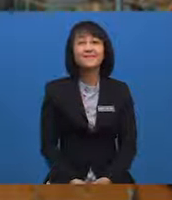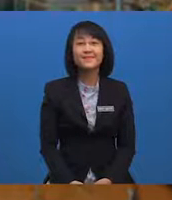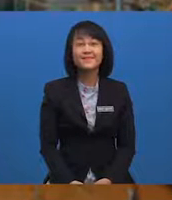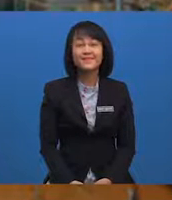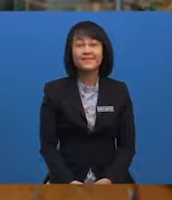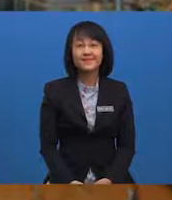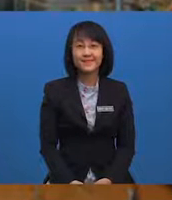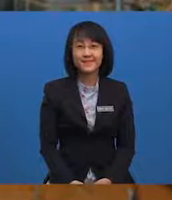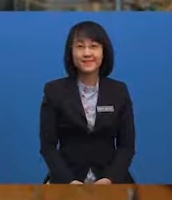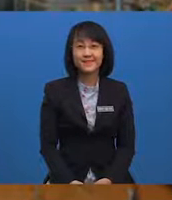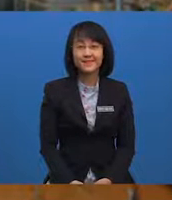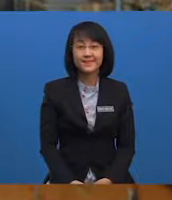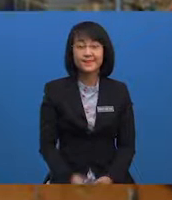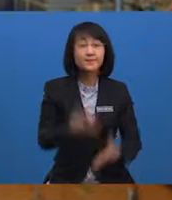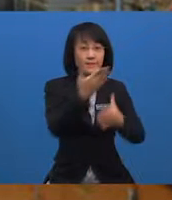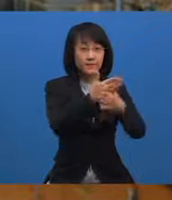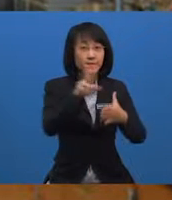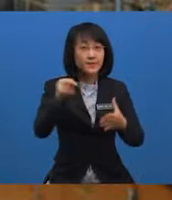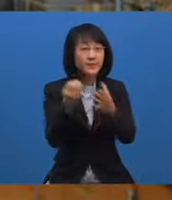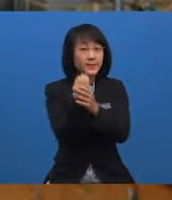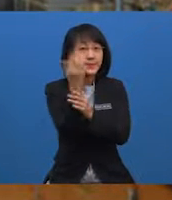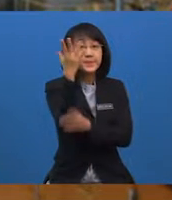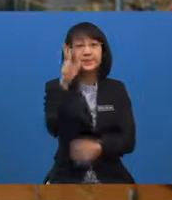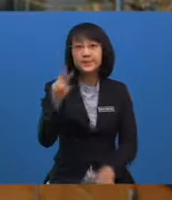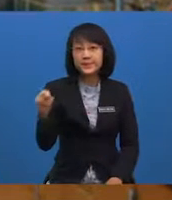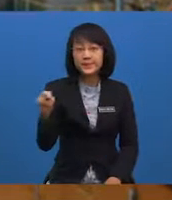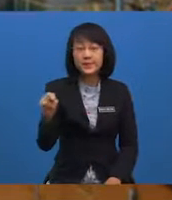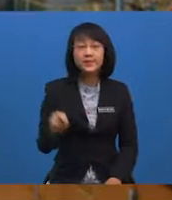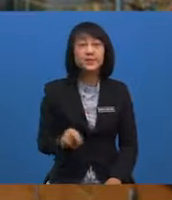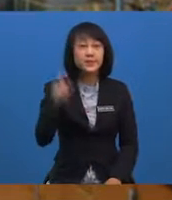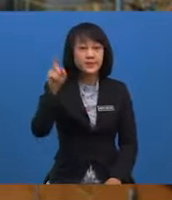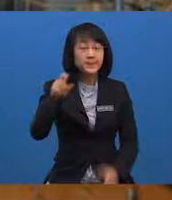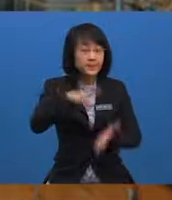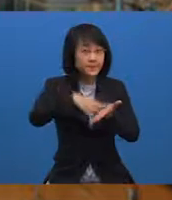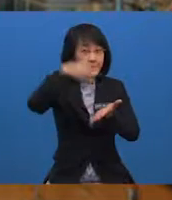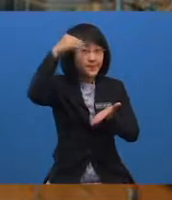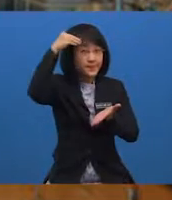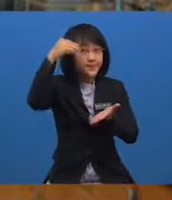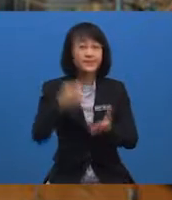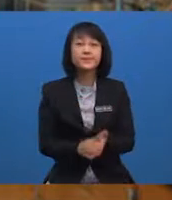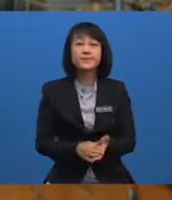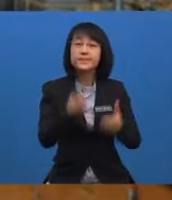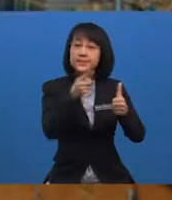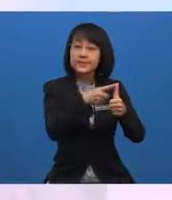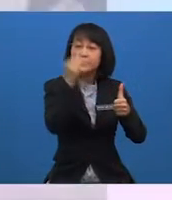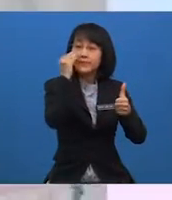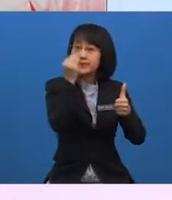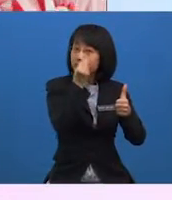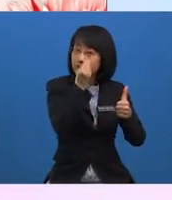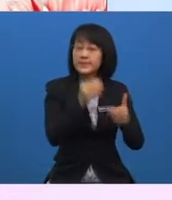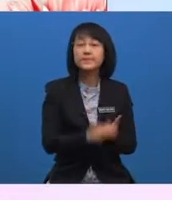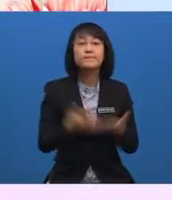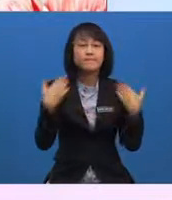Jadi murid-murid, bahagian tumbuhan yang perlu dipelajari ialah bunga.